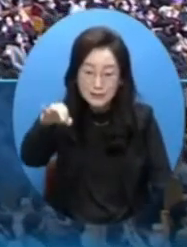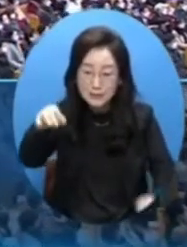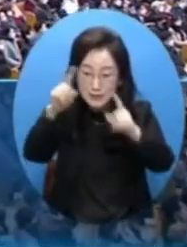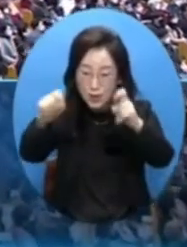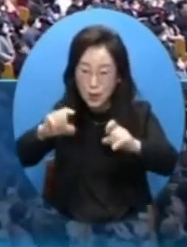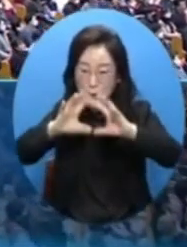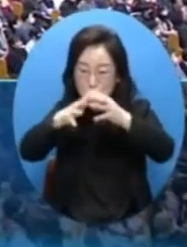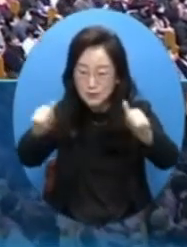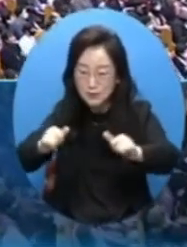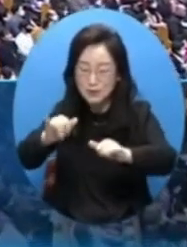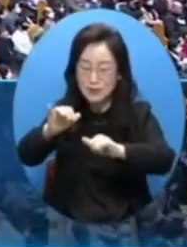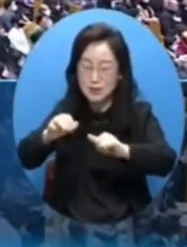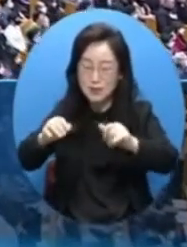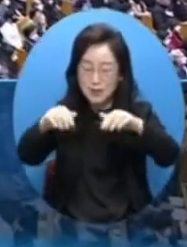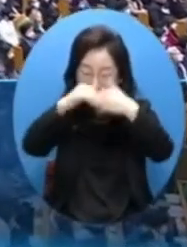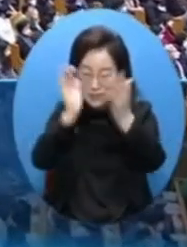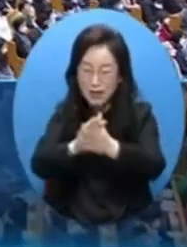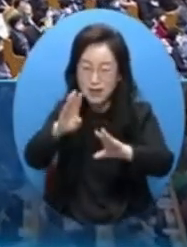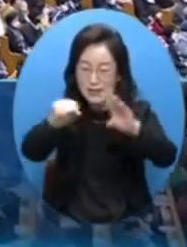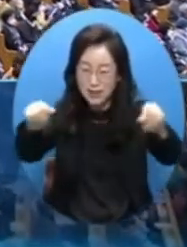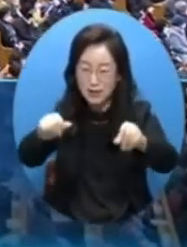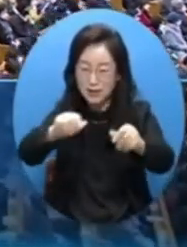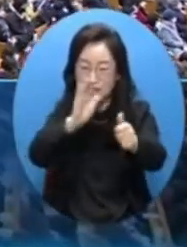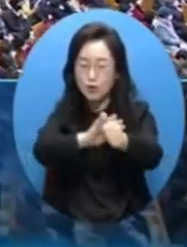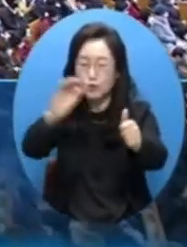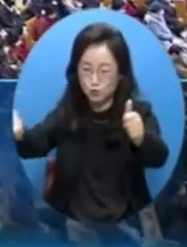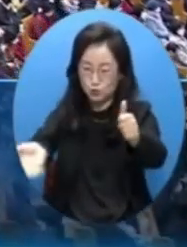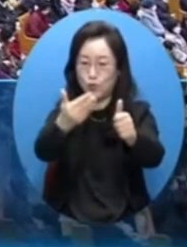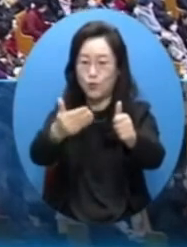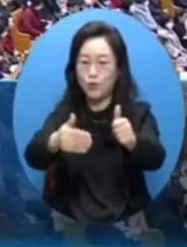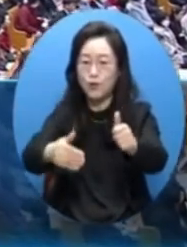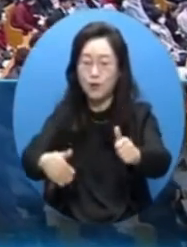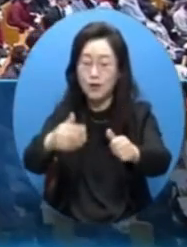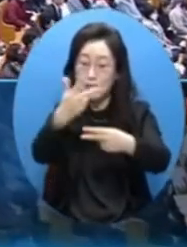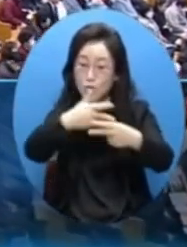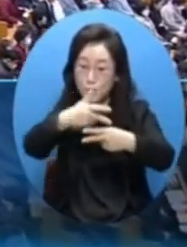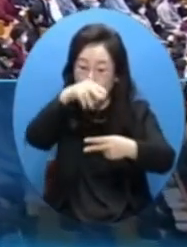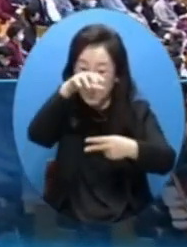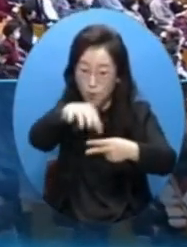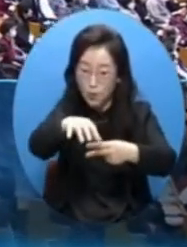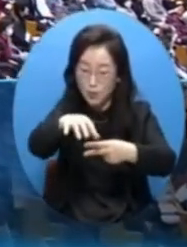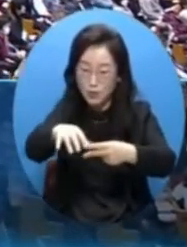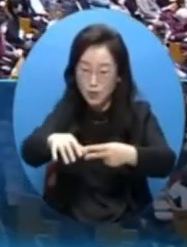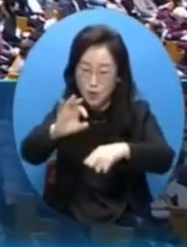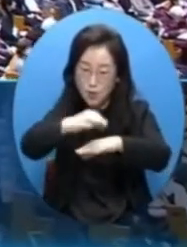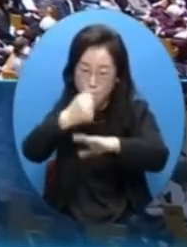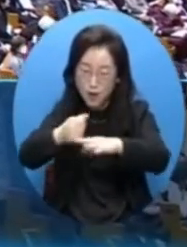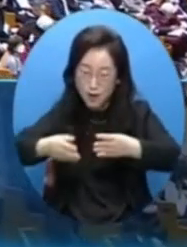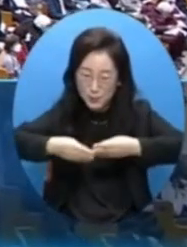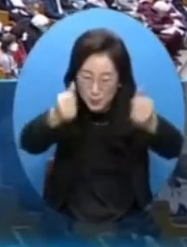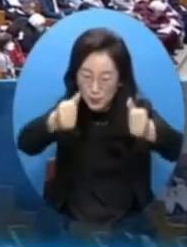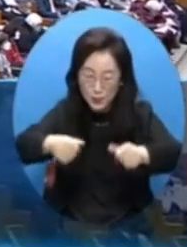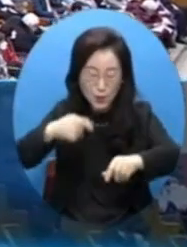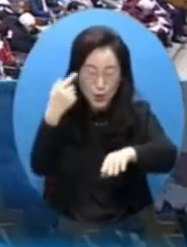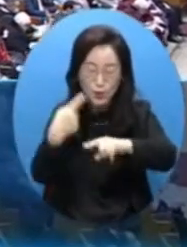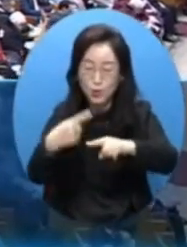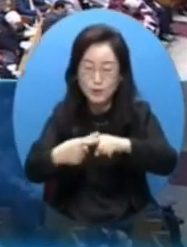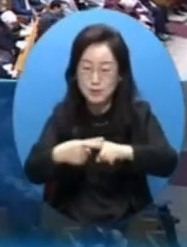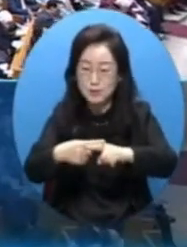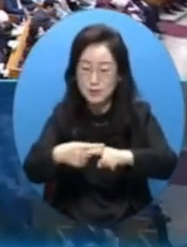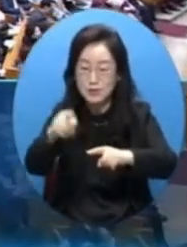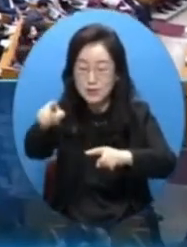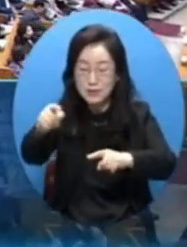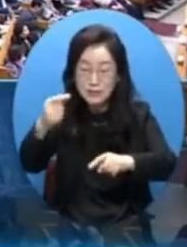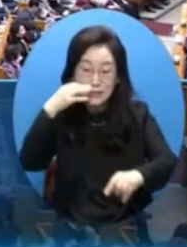그의 성읍과 그의 땅을 다 내 손에 주었으니 너는 여리고와 그 왕에게서 행한 것 같이 아이와 그 왕에게 행하되 오직